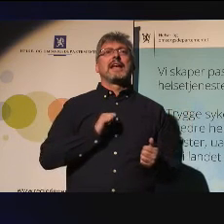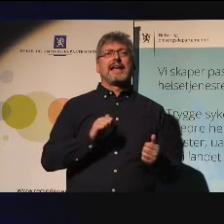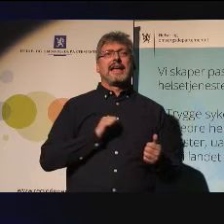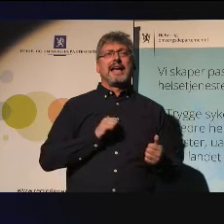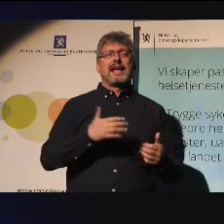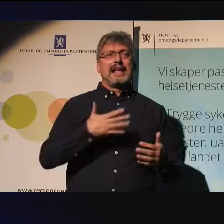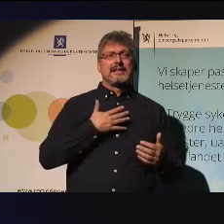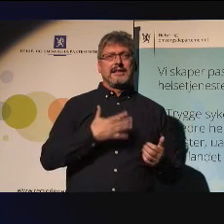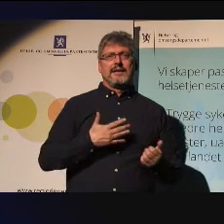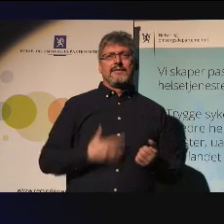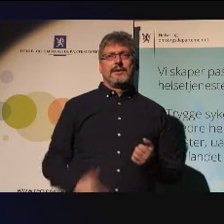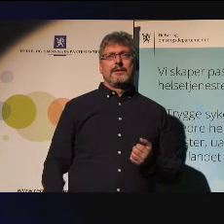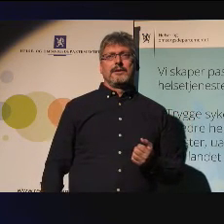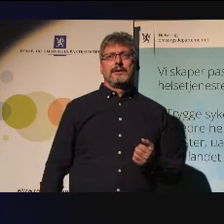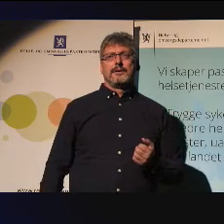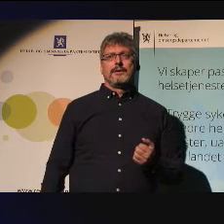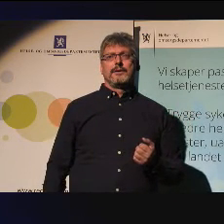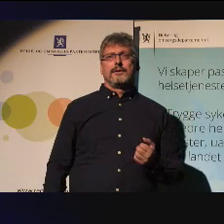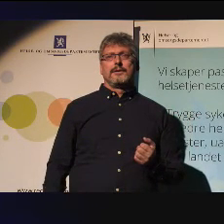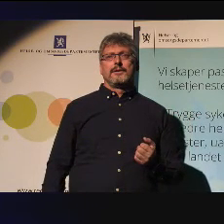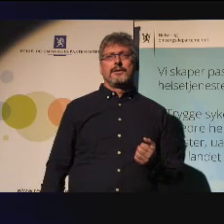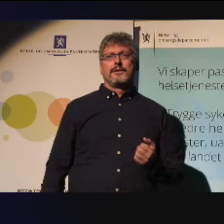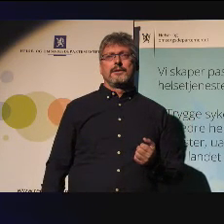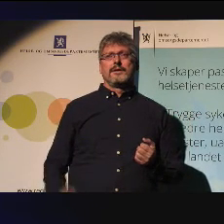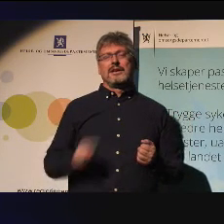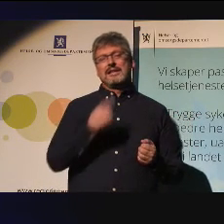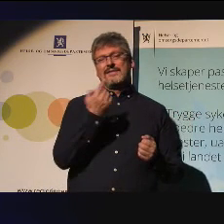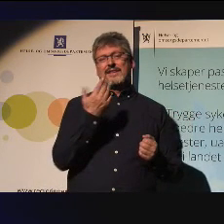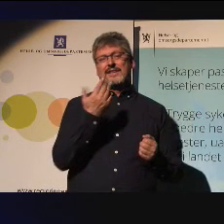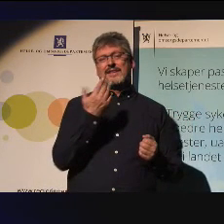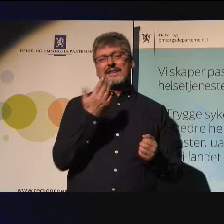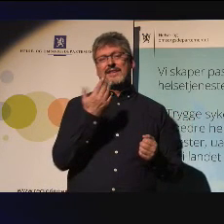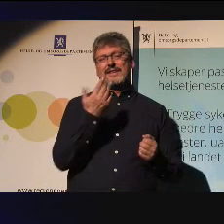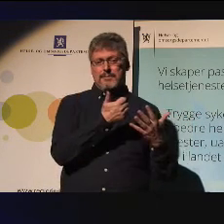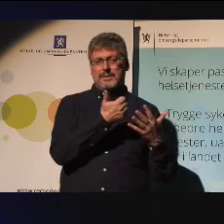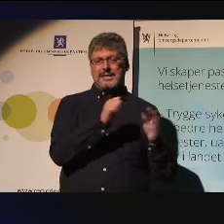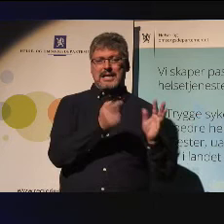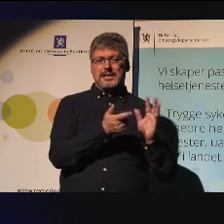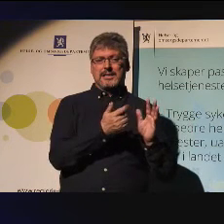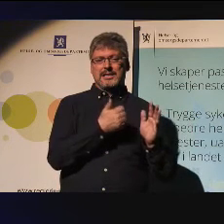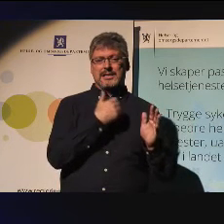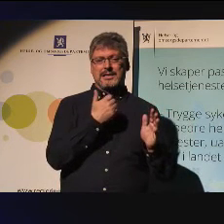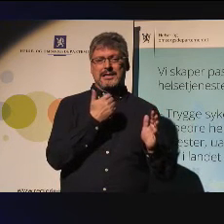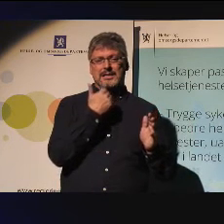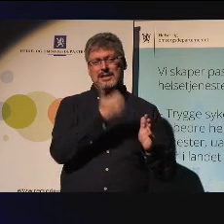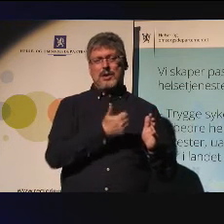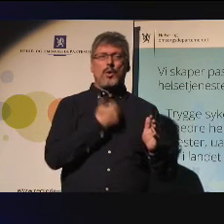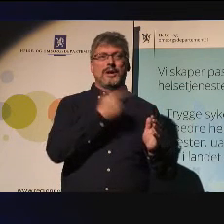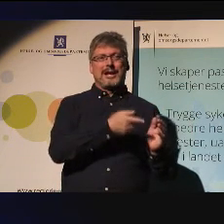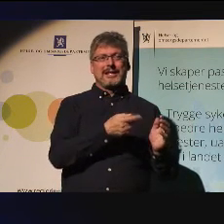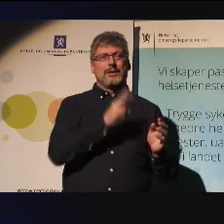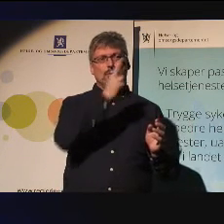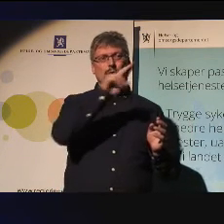liv. En dame i 60-årene fra Nord-Norge sa det sånn til de to legene.